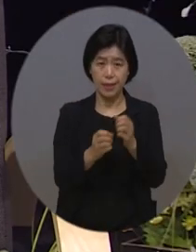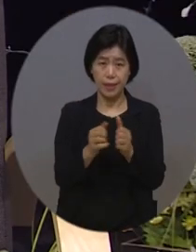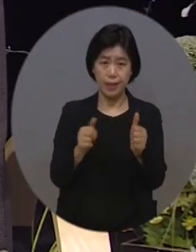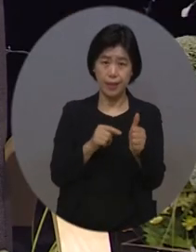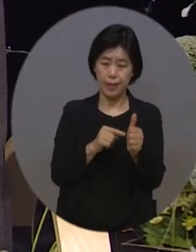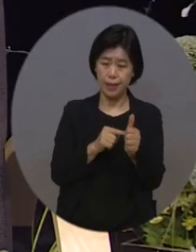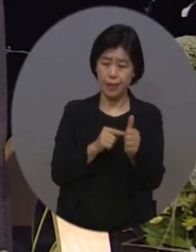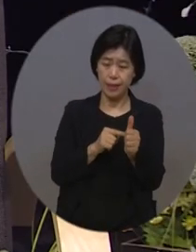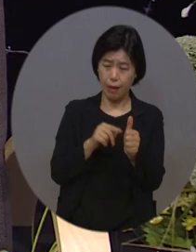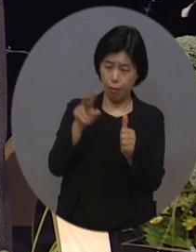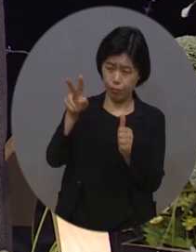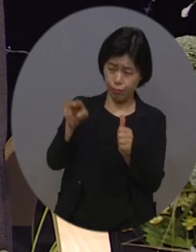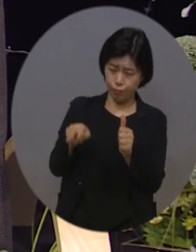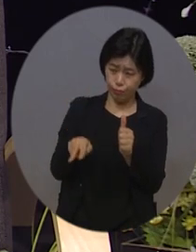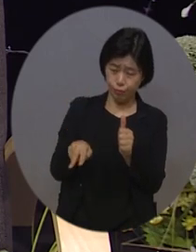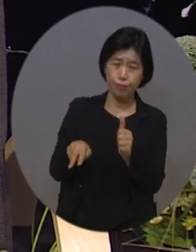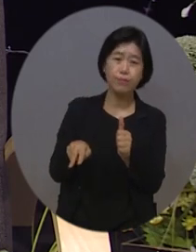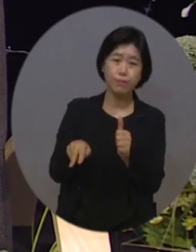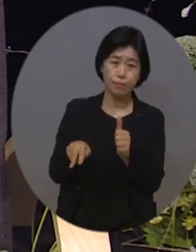모습을 읽습니다.